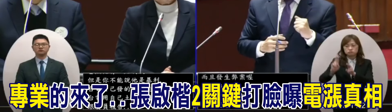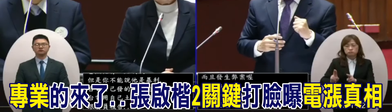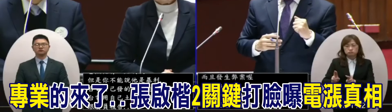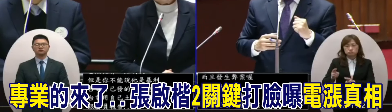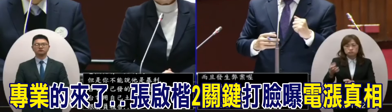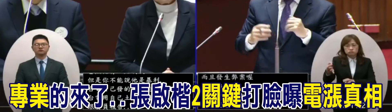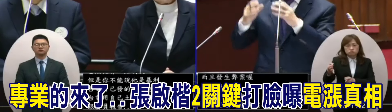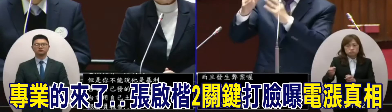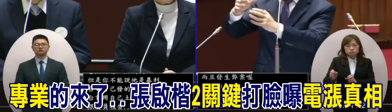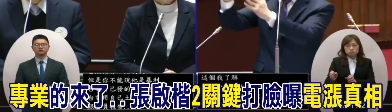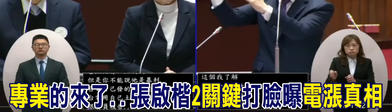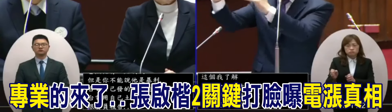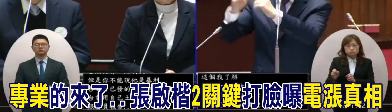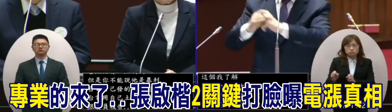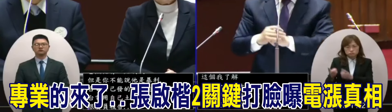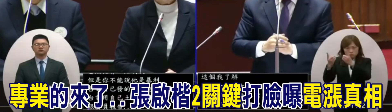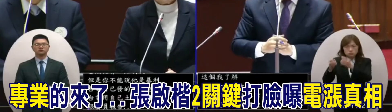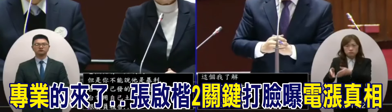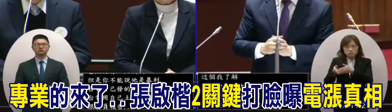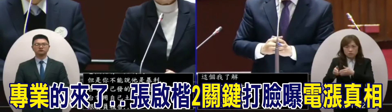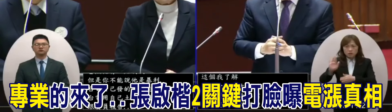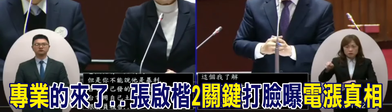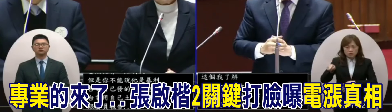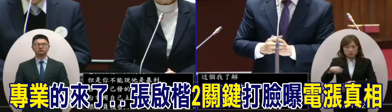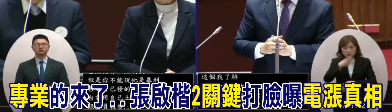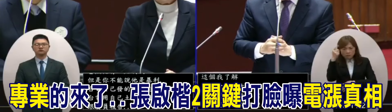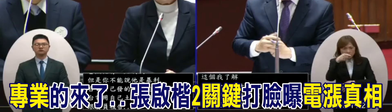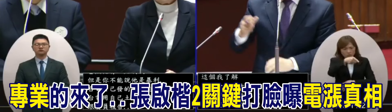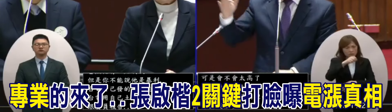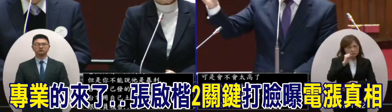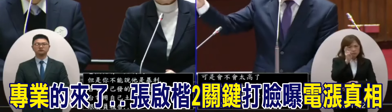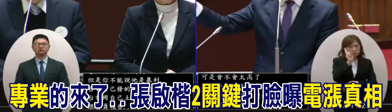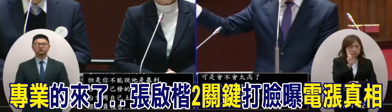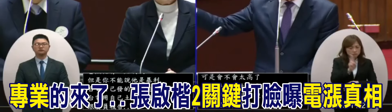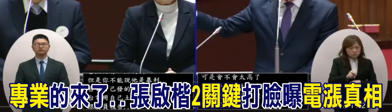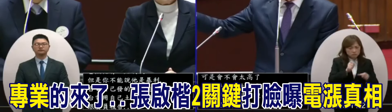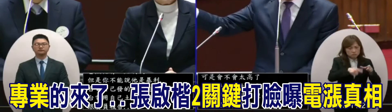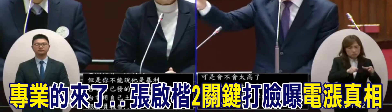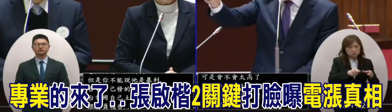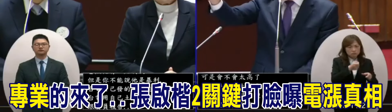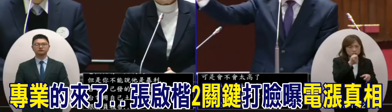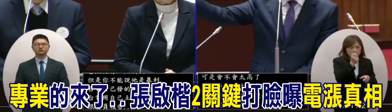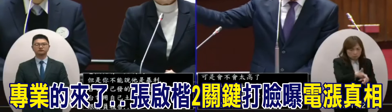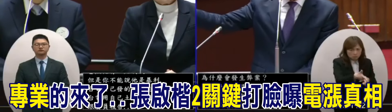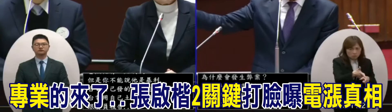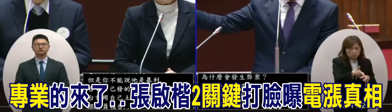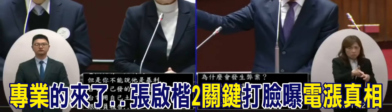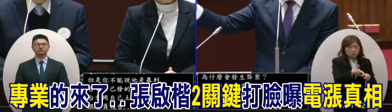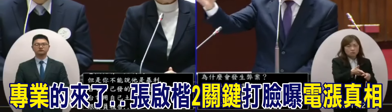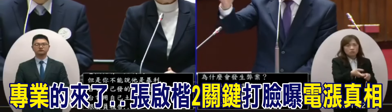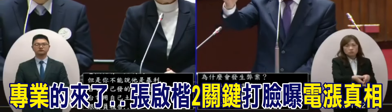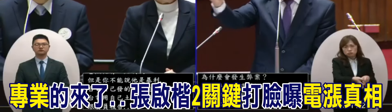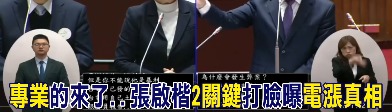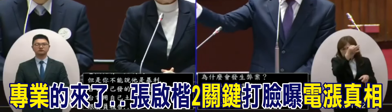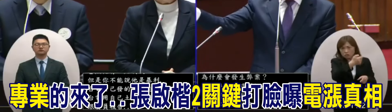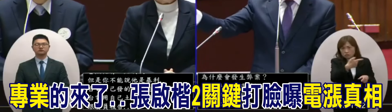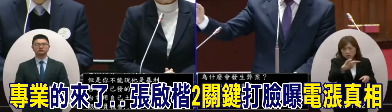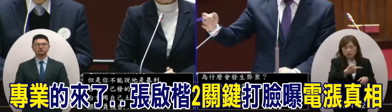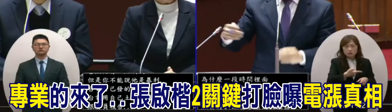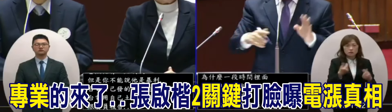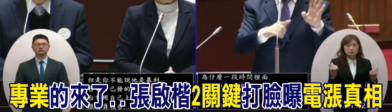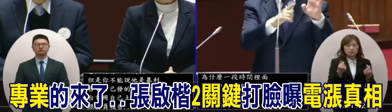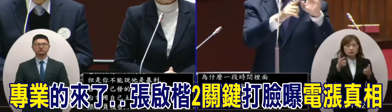么？你台电去买的电是太贵了。你看看最近的新闻，光是一个过年，光电的那些